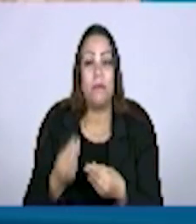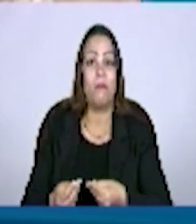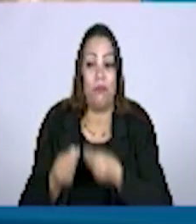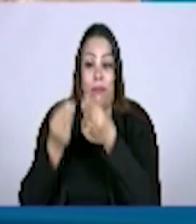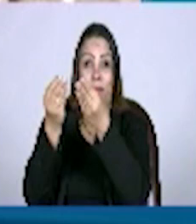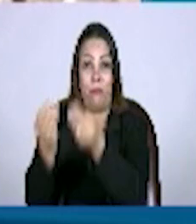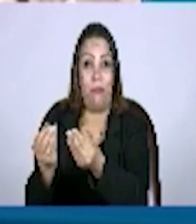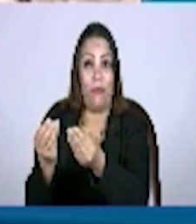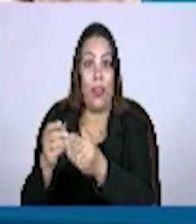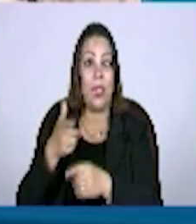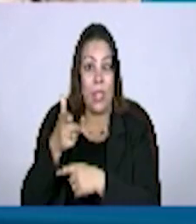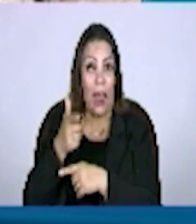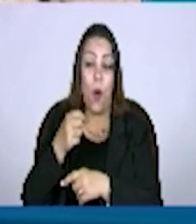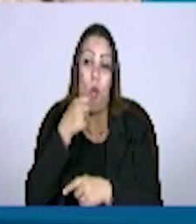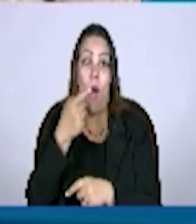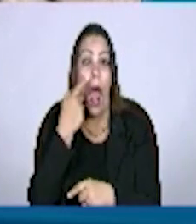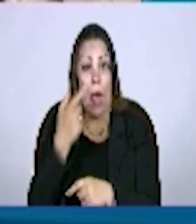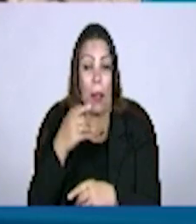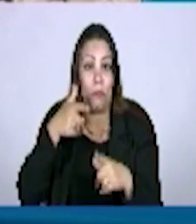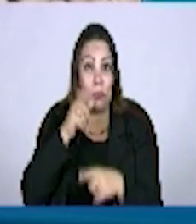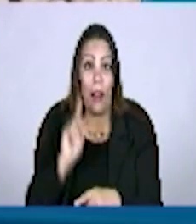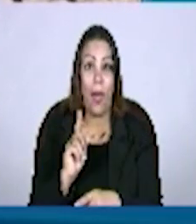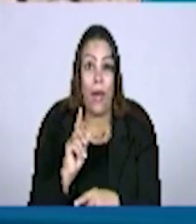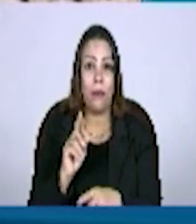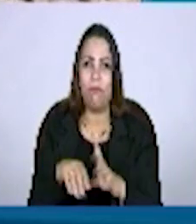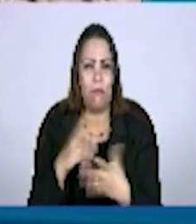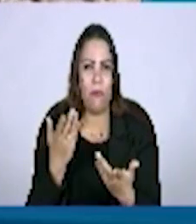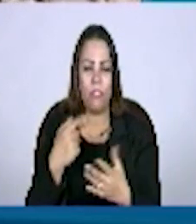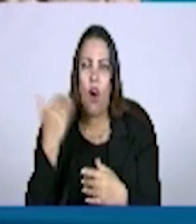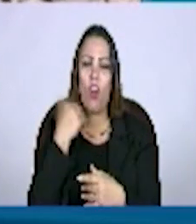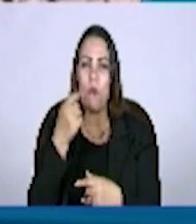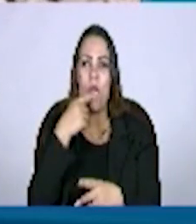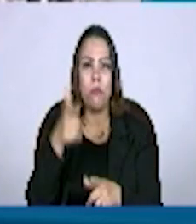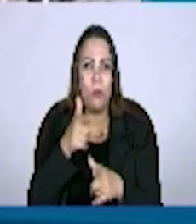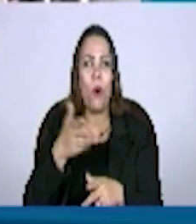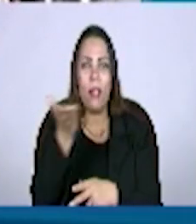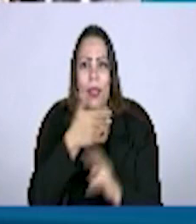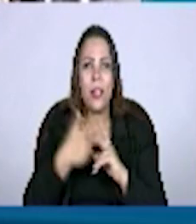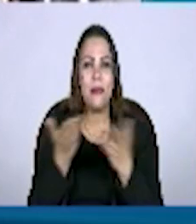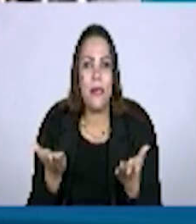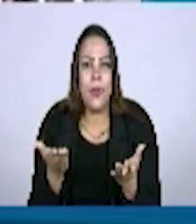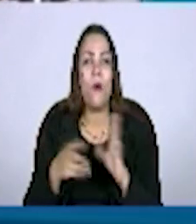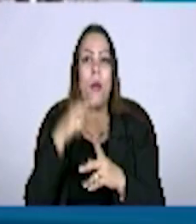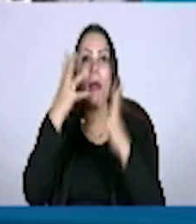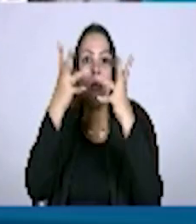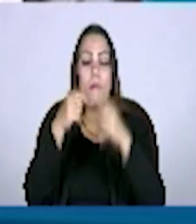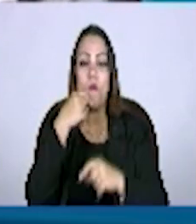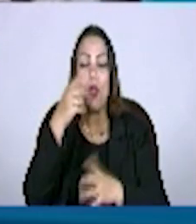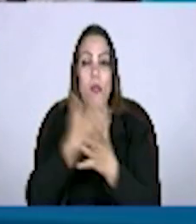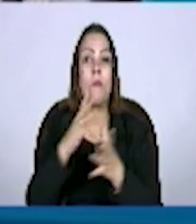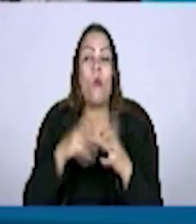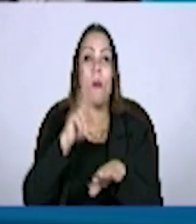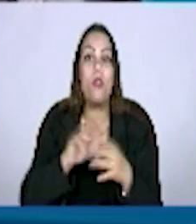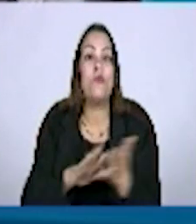له خلي بالك من حياه المدنيين ولكن الواقع بيقول ان هو بيقتل المدنيين والارقام بتقول كده والاحصاءات بتقول كده والازمه